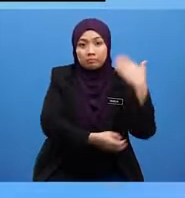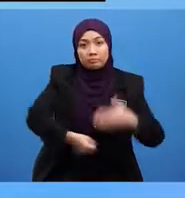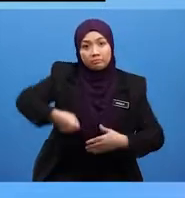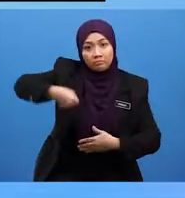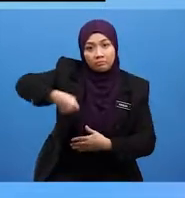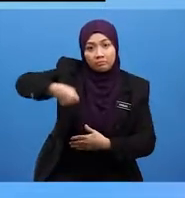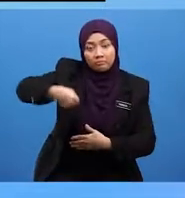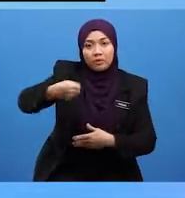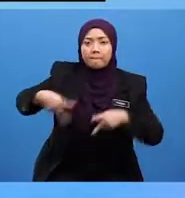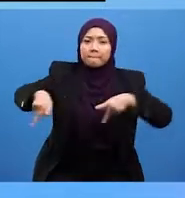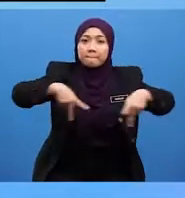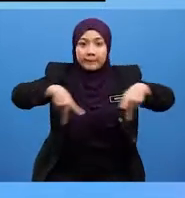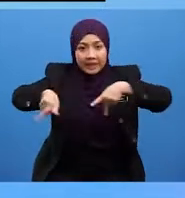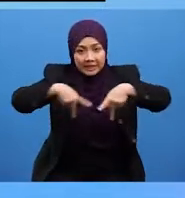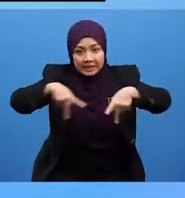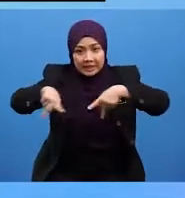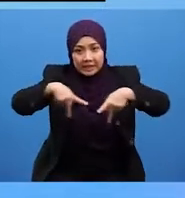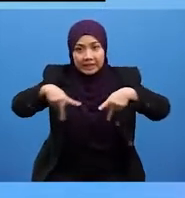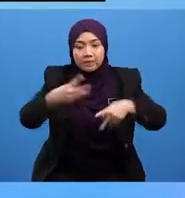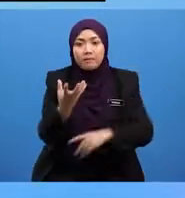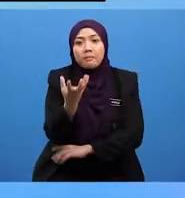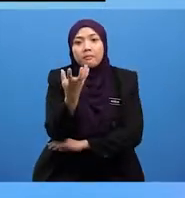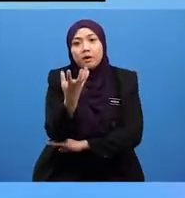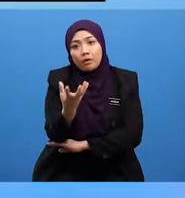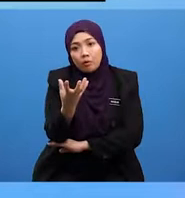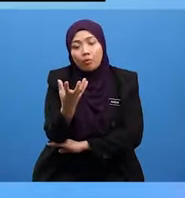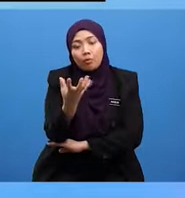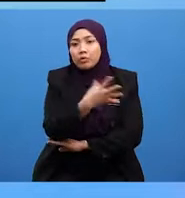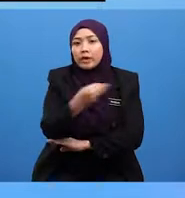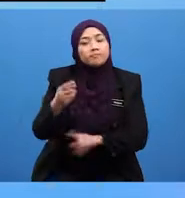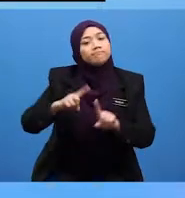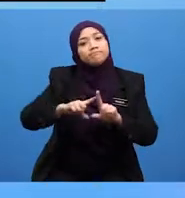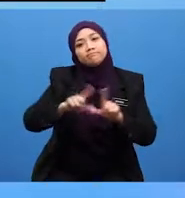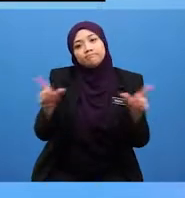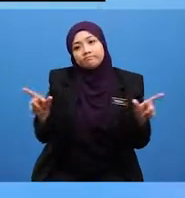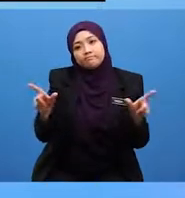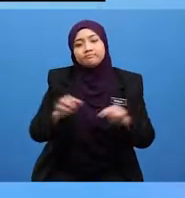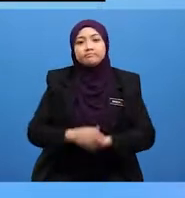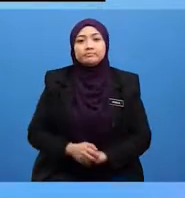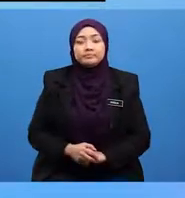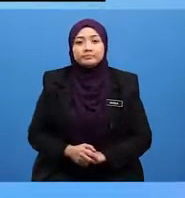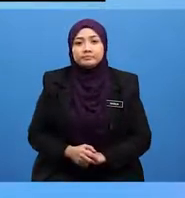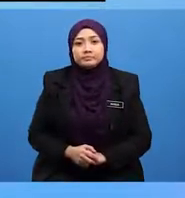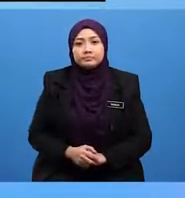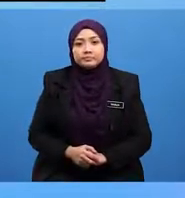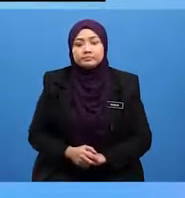beg plastik, mangkuk dan sebagainya.